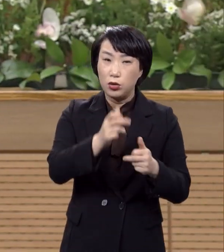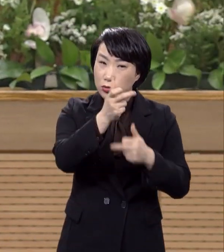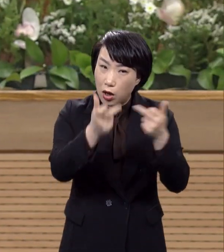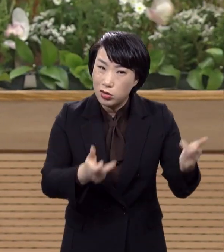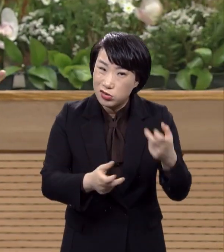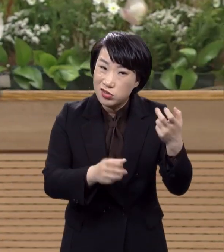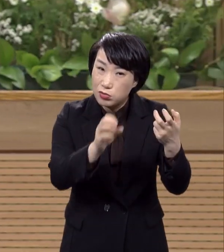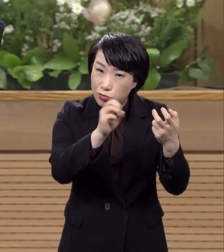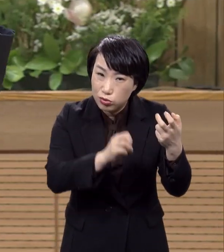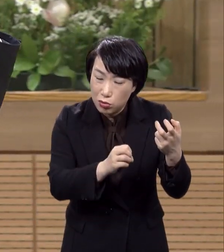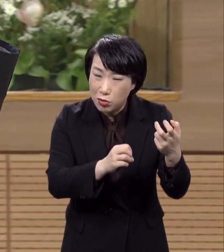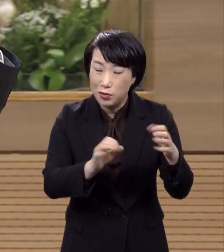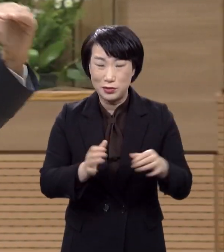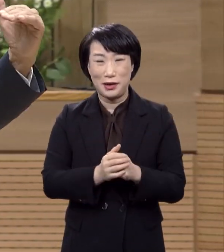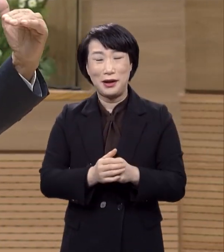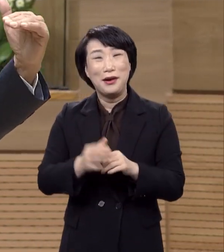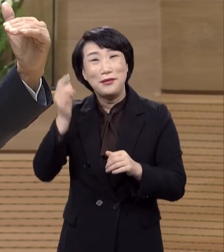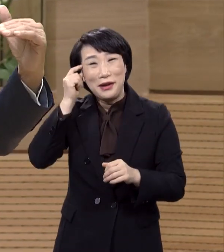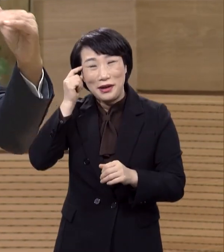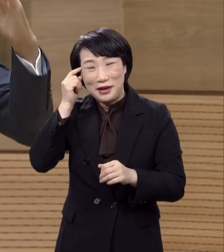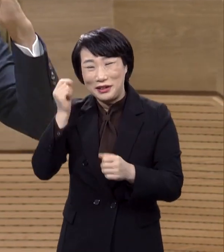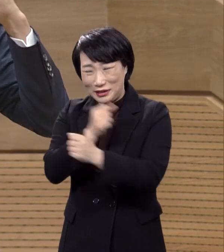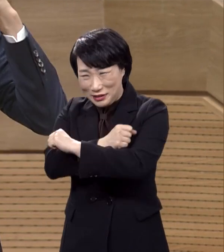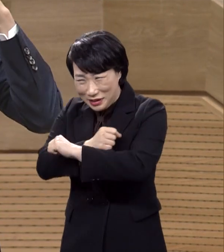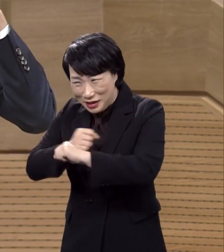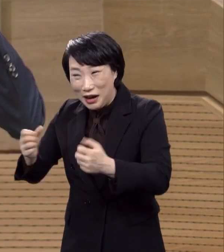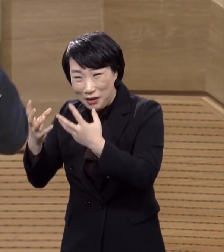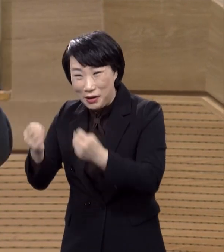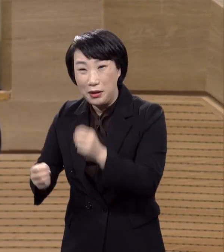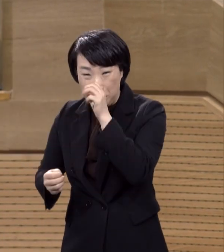억울하네. 왜 평야가 안 되고